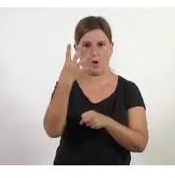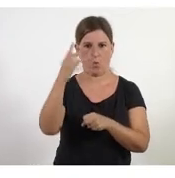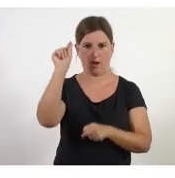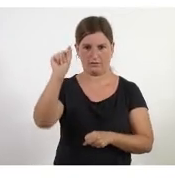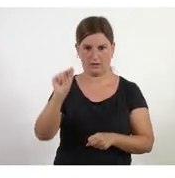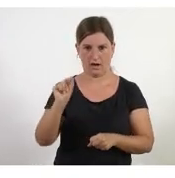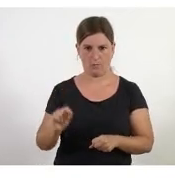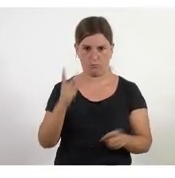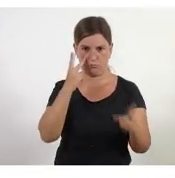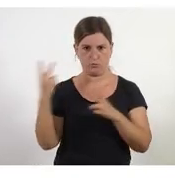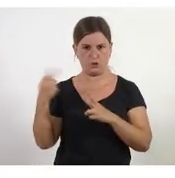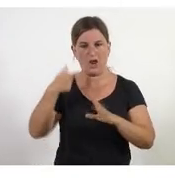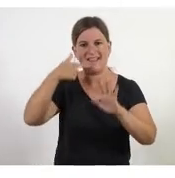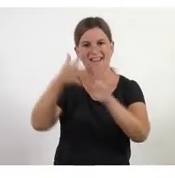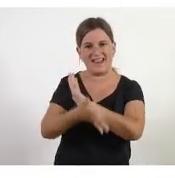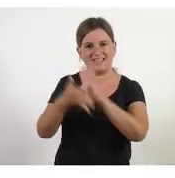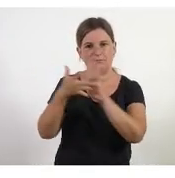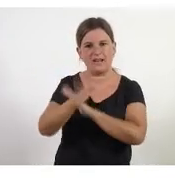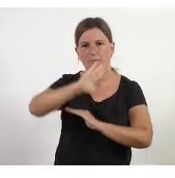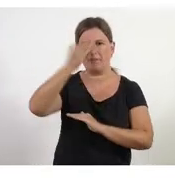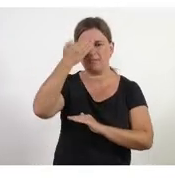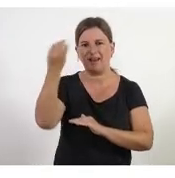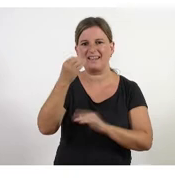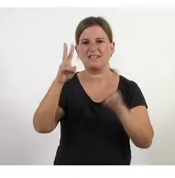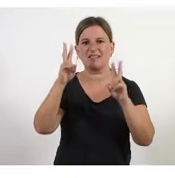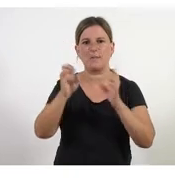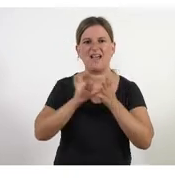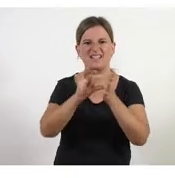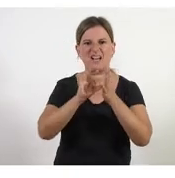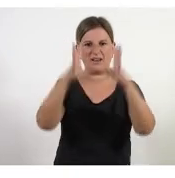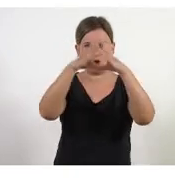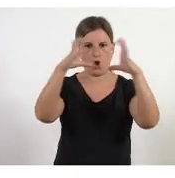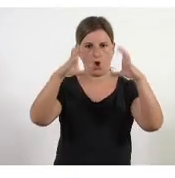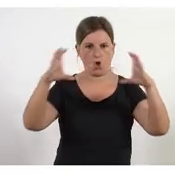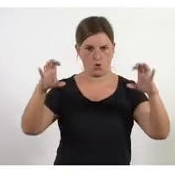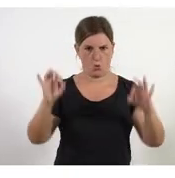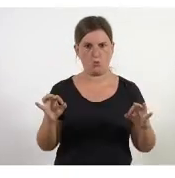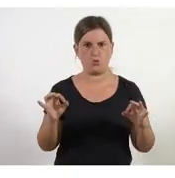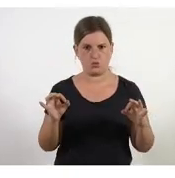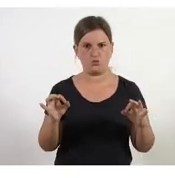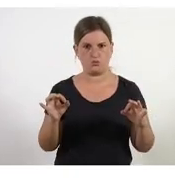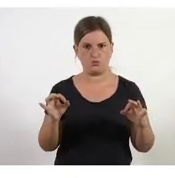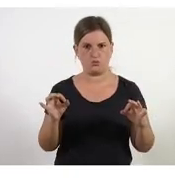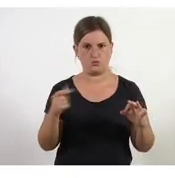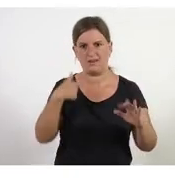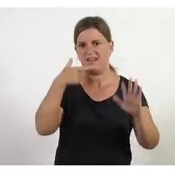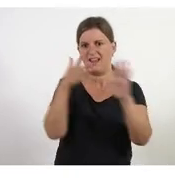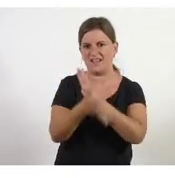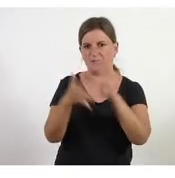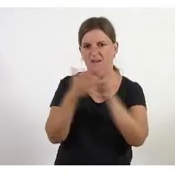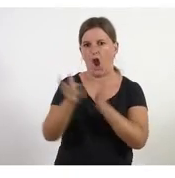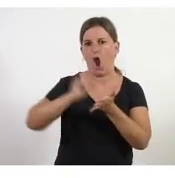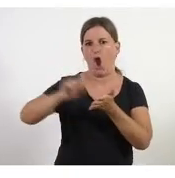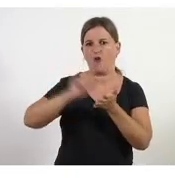parlarem dels serveis al núvol. Les solucions digitals de teletreball que parlarem són Office